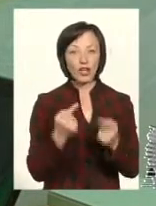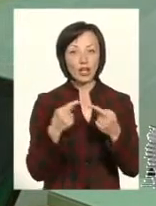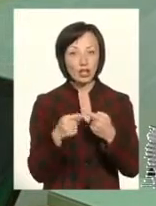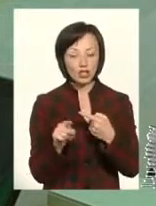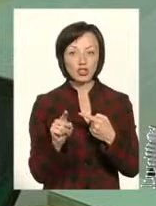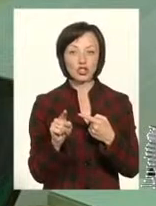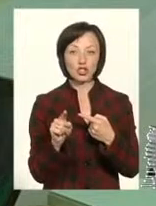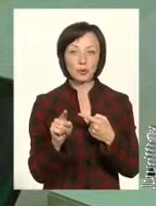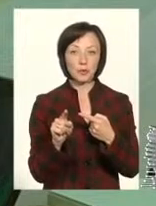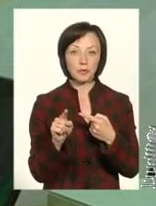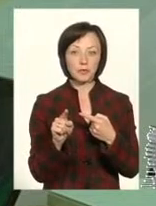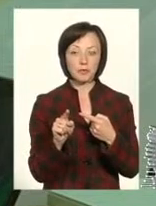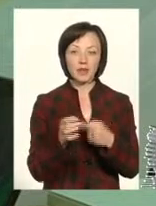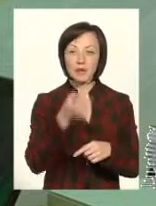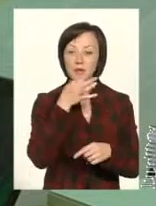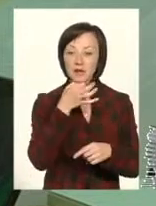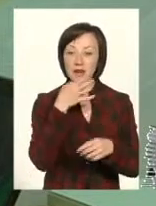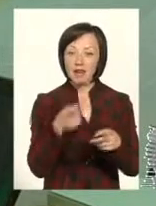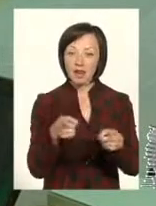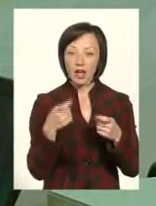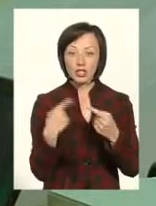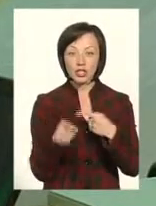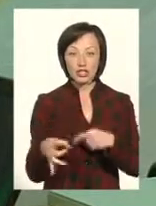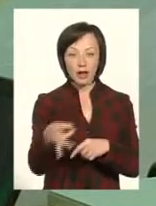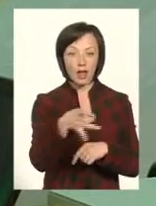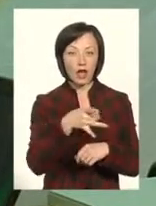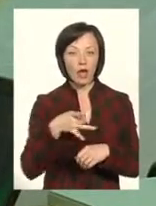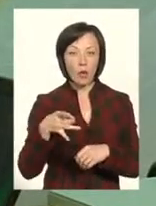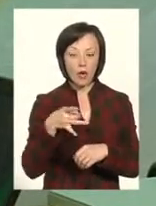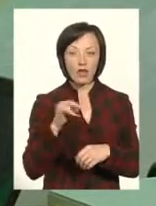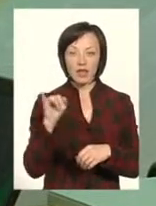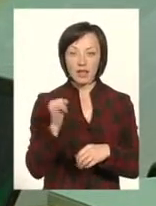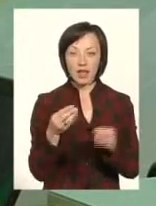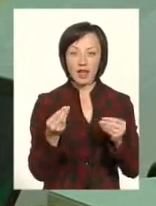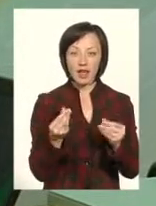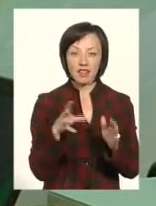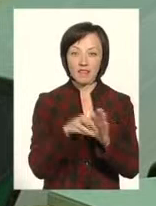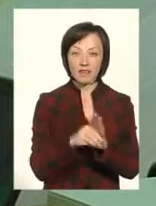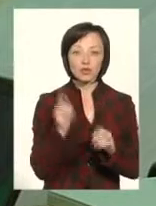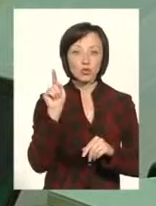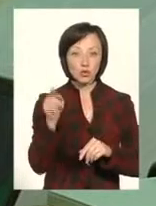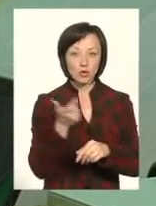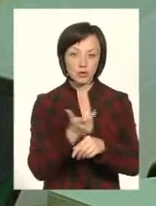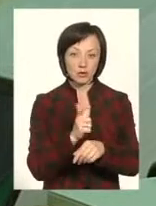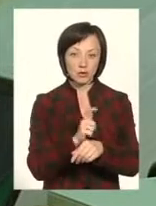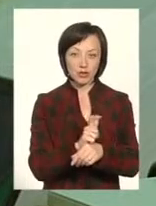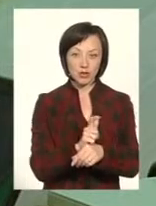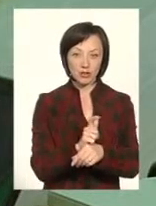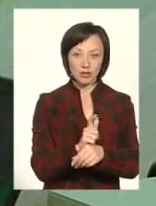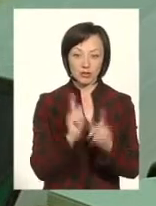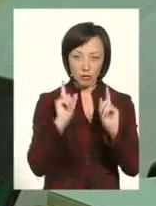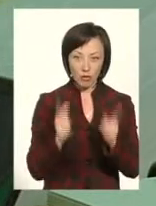якісь принади інших регіонів, і інвестор туди більше піде. Він боїться йти, тому